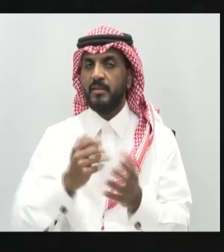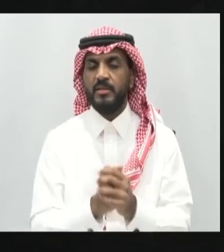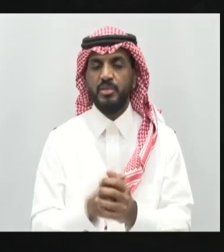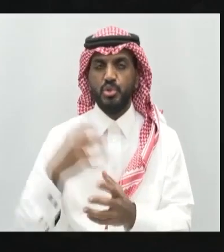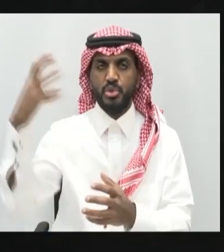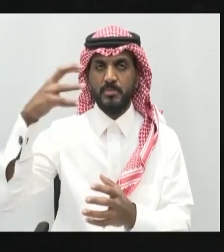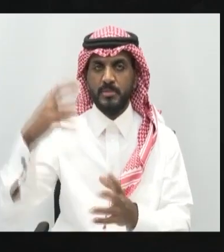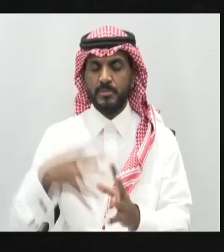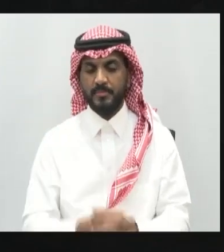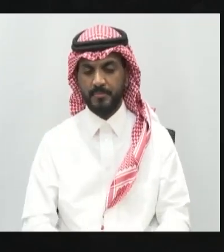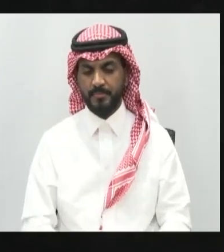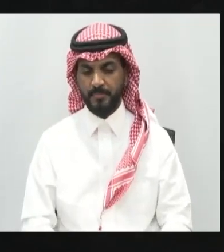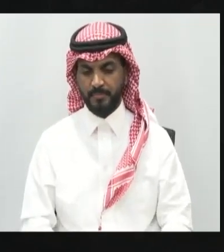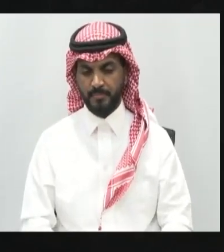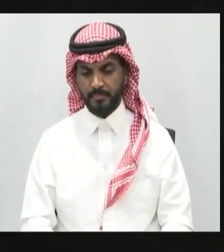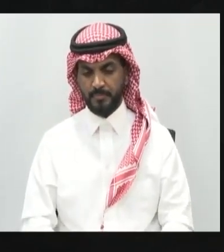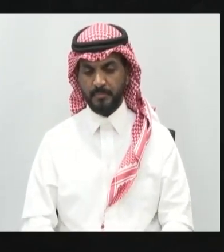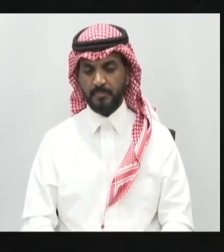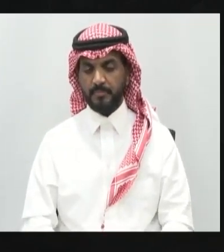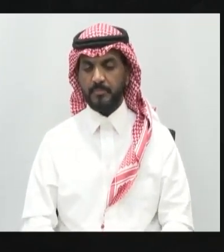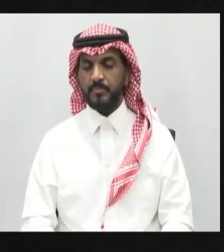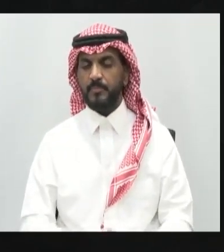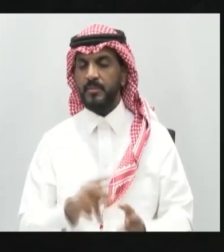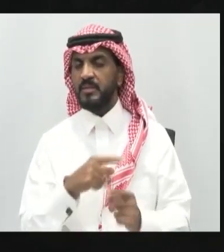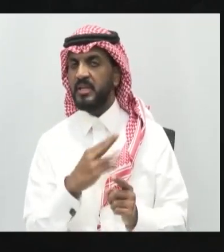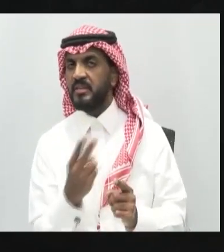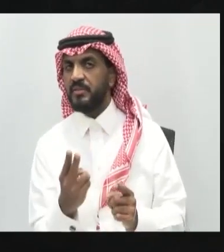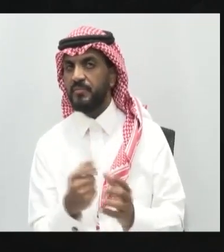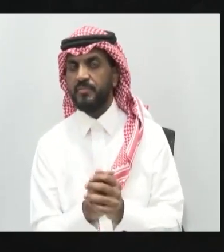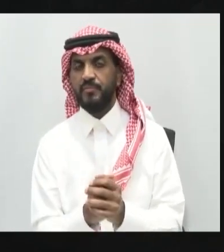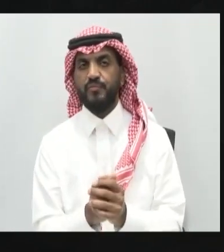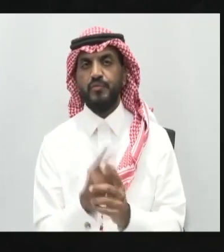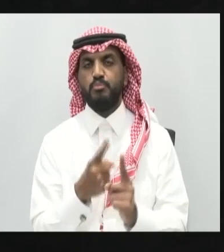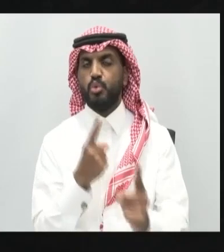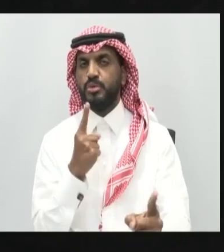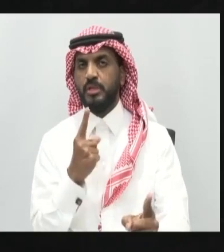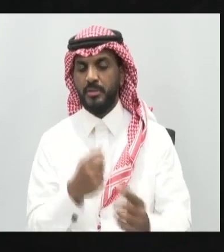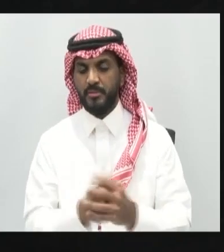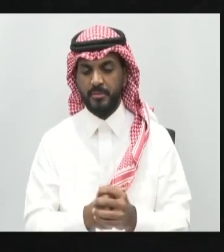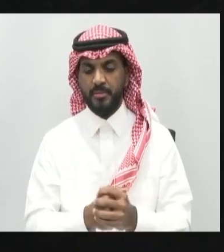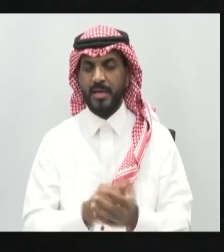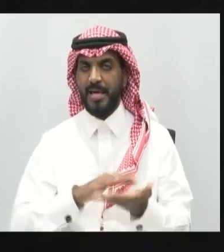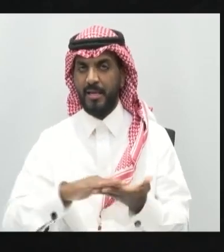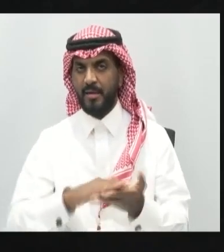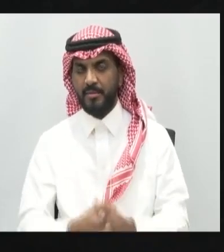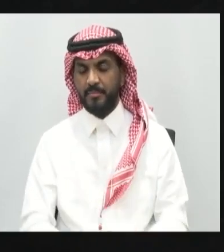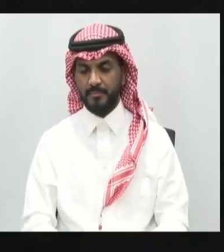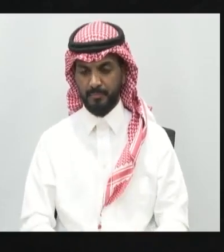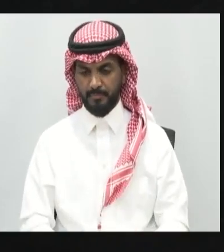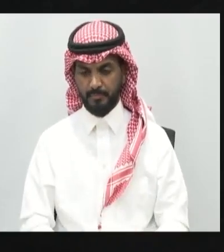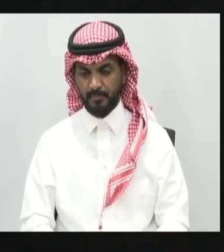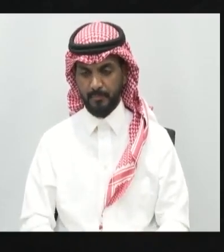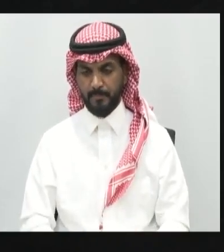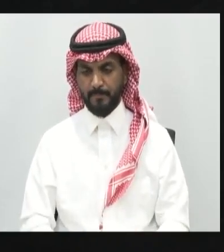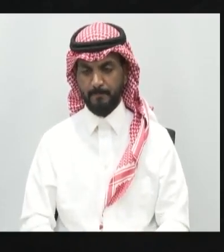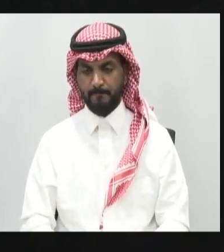الشمس طيب اذا نقول ايضا تختلف في بعدها عن الارض نروح